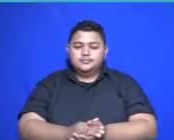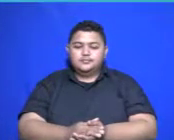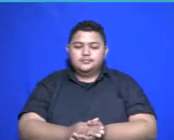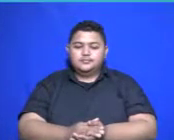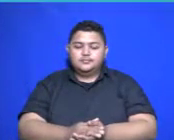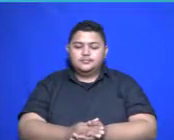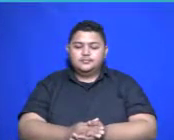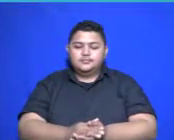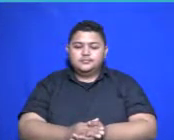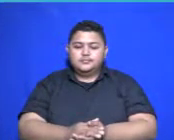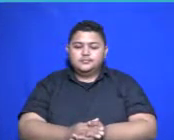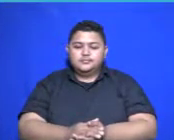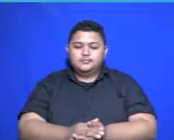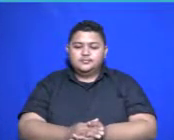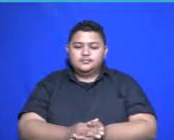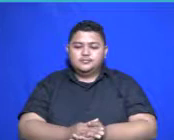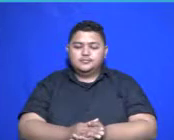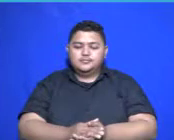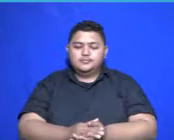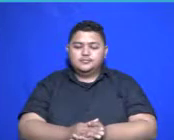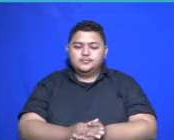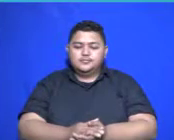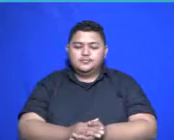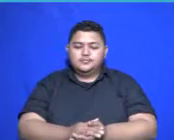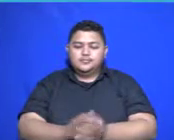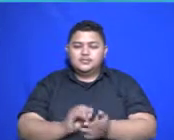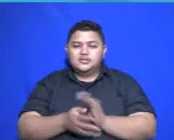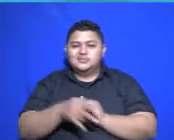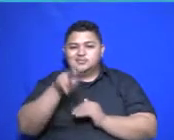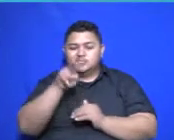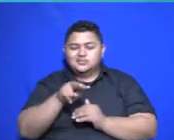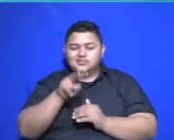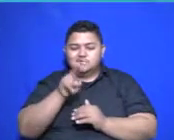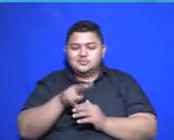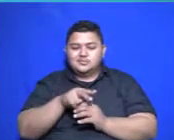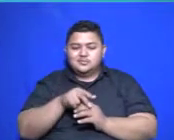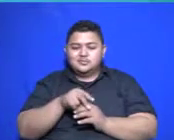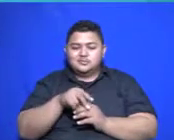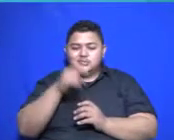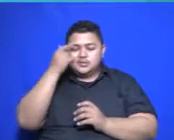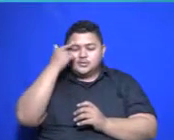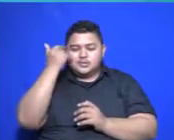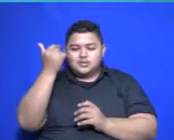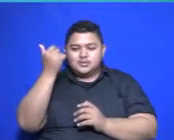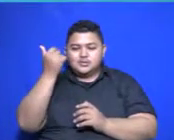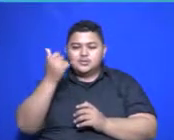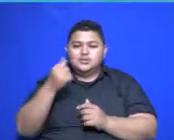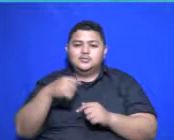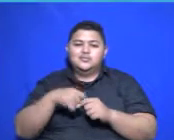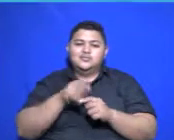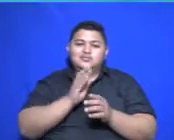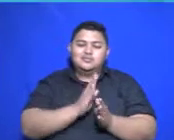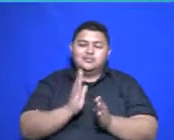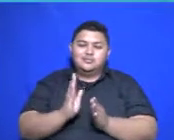sebelumnya. Ya oke. Jadi ini kita lihat yang prestasi terdiri dalam hal ini ada beberapa